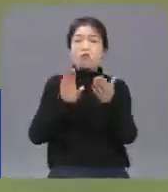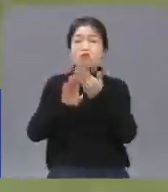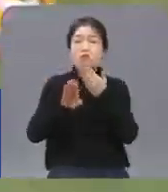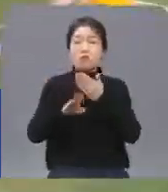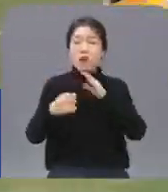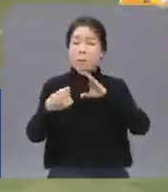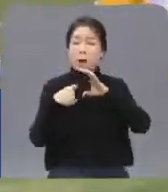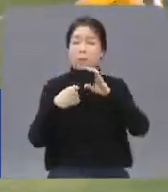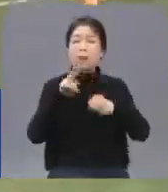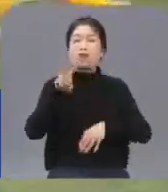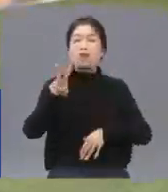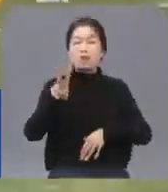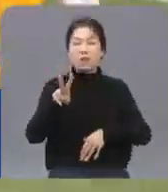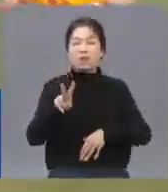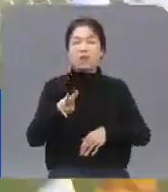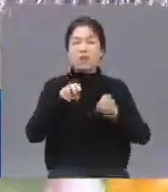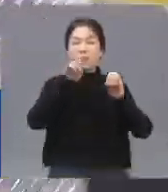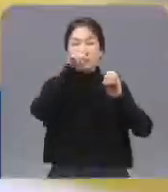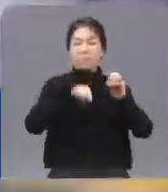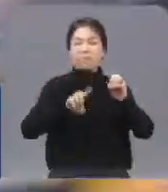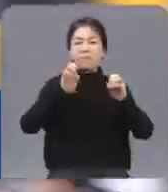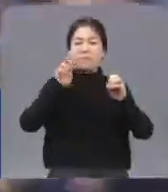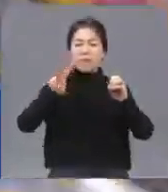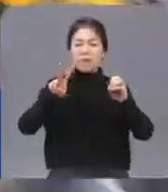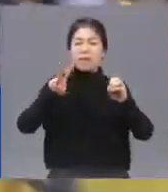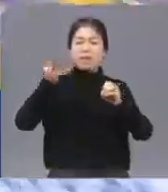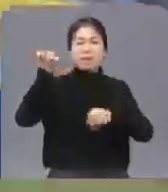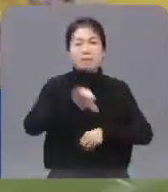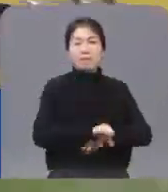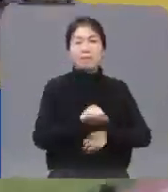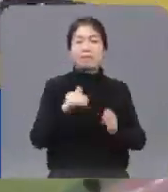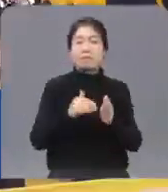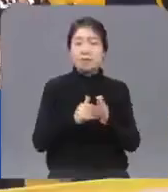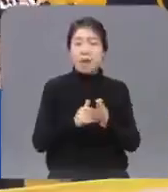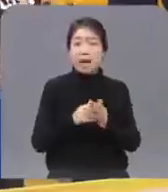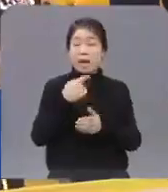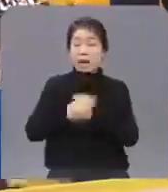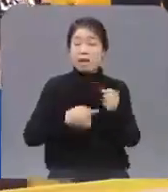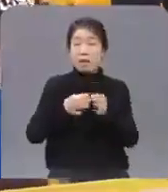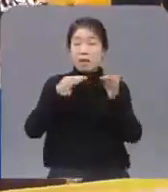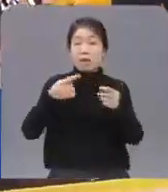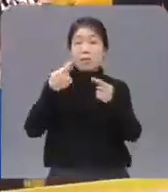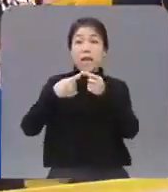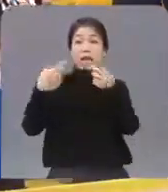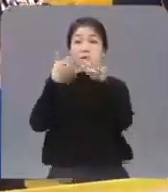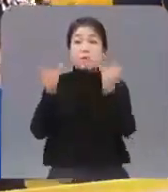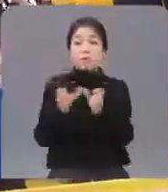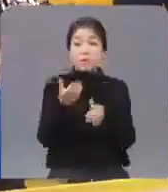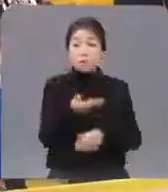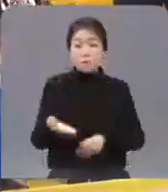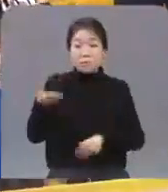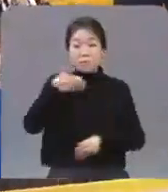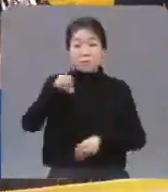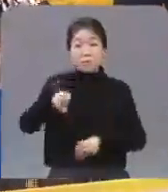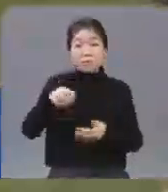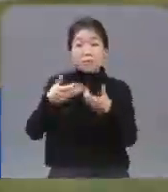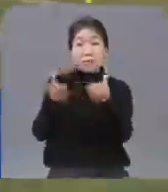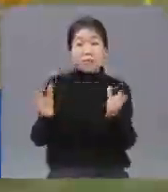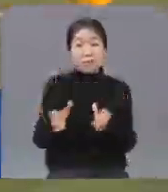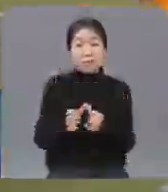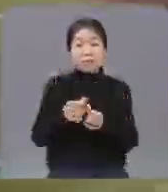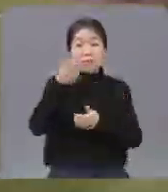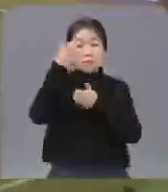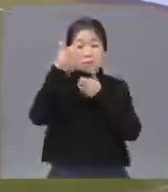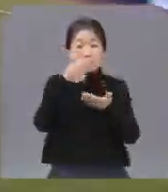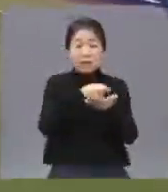허용해 fc서울의 0:2로 졌습니다 한편 올해 1년 만에 1부 리그로 승격한 광주fc는 팬사인회와